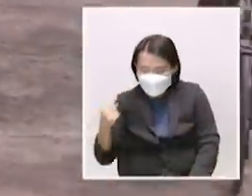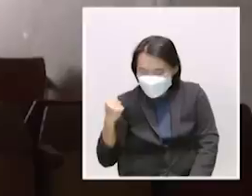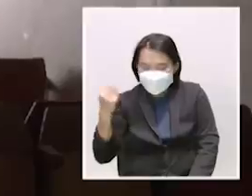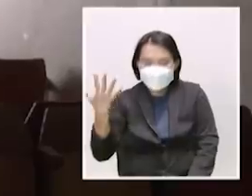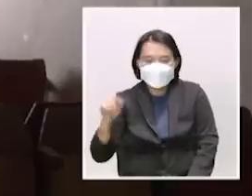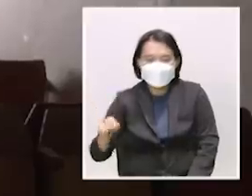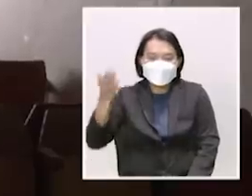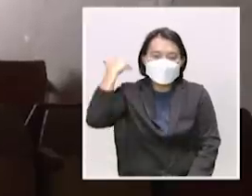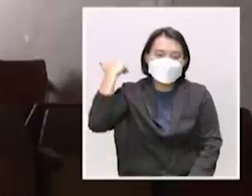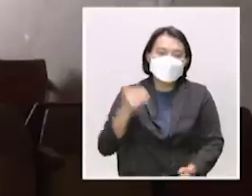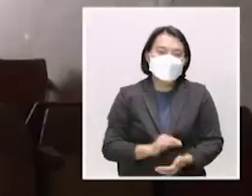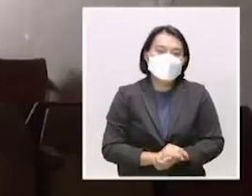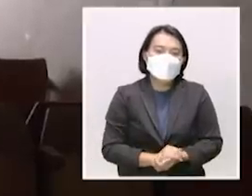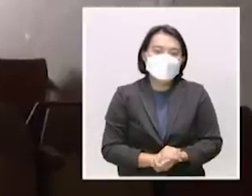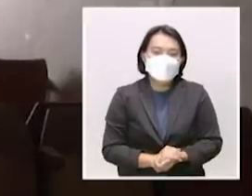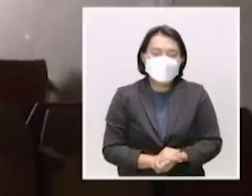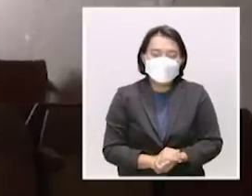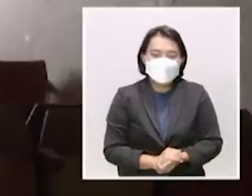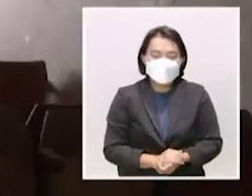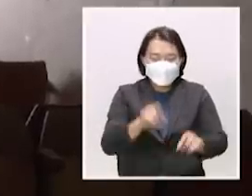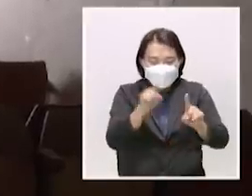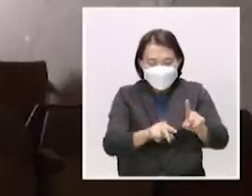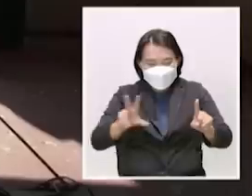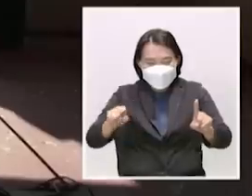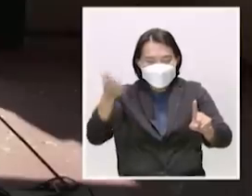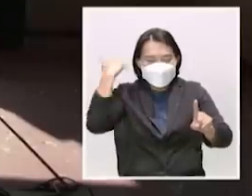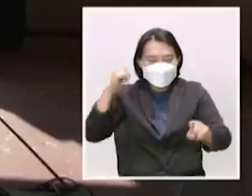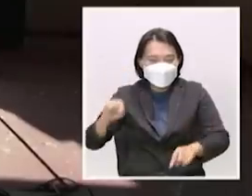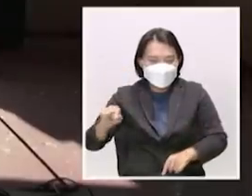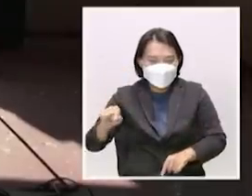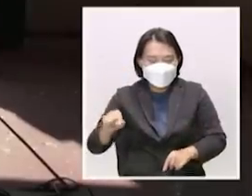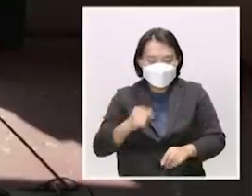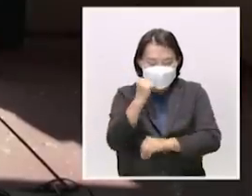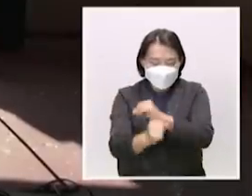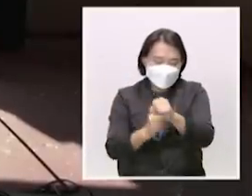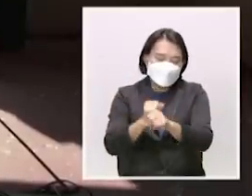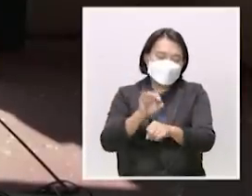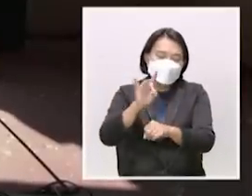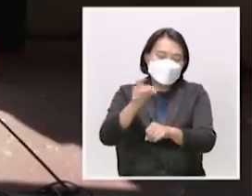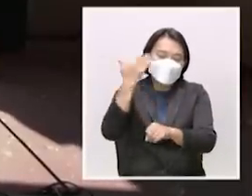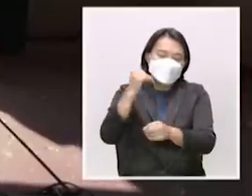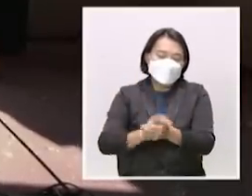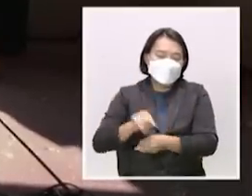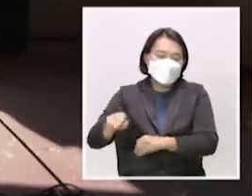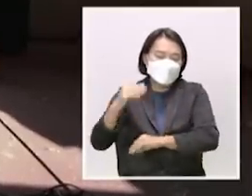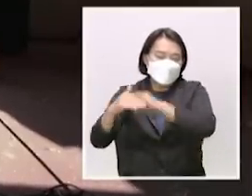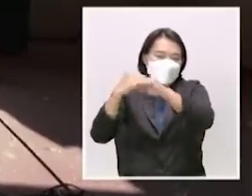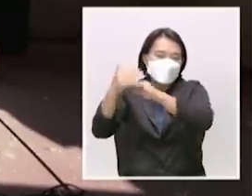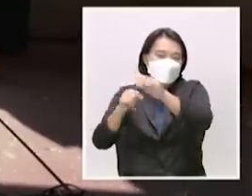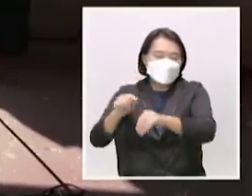อ่อนกันนี้เยอะค่ ออนกนนี้การ เซลีธษธรบัเพรcotขณ พื